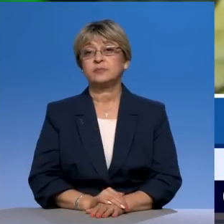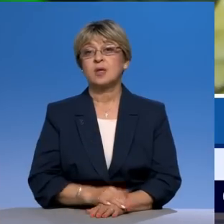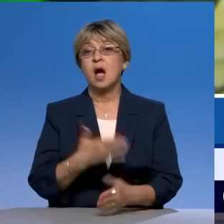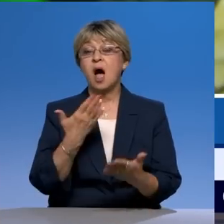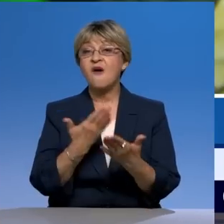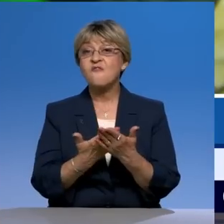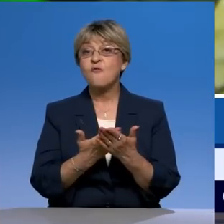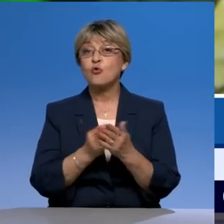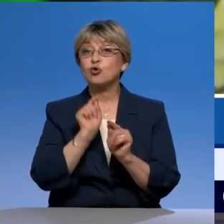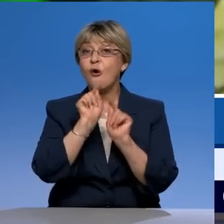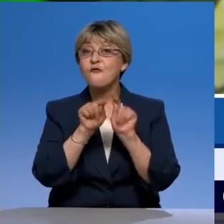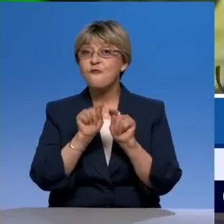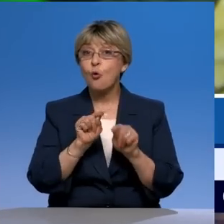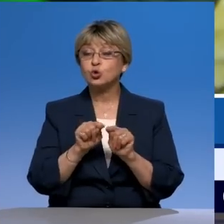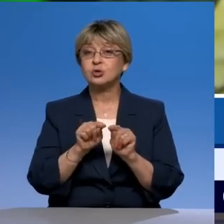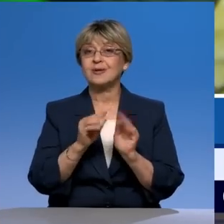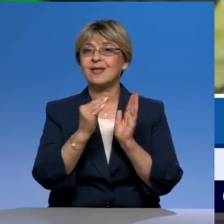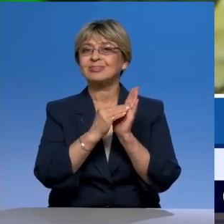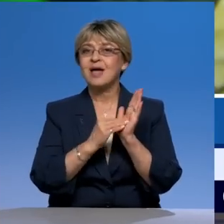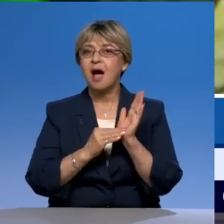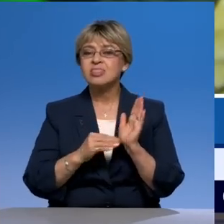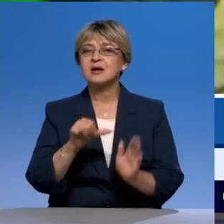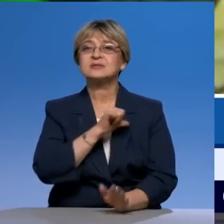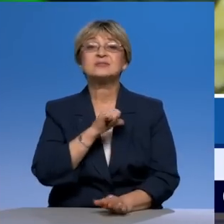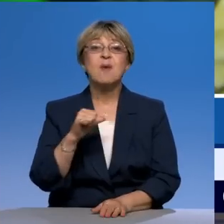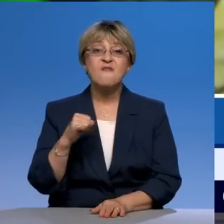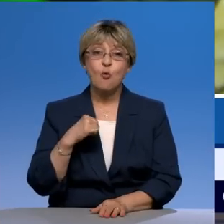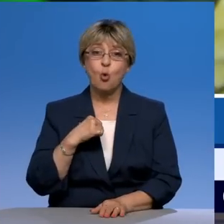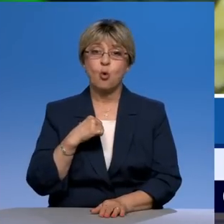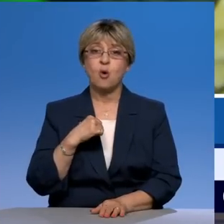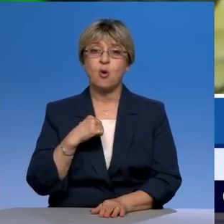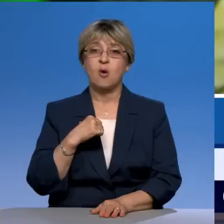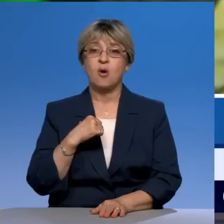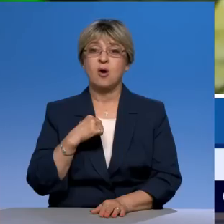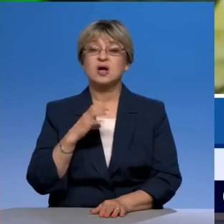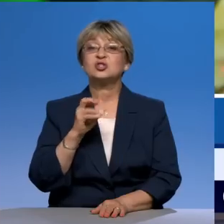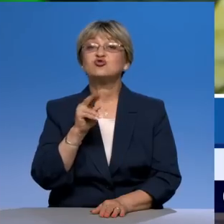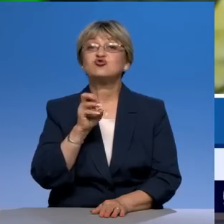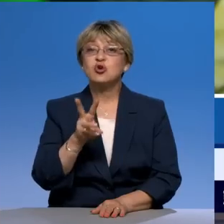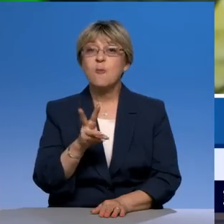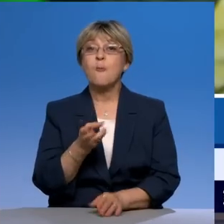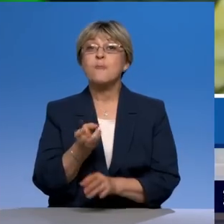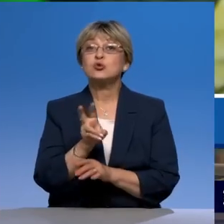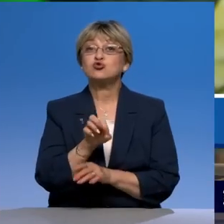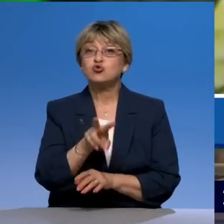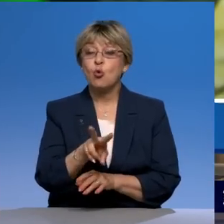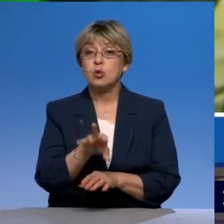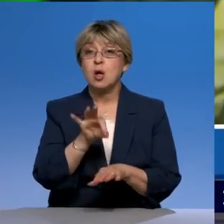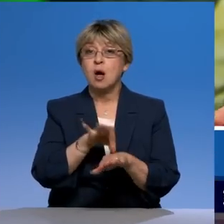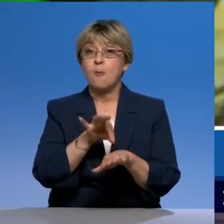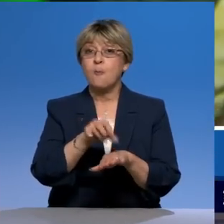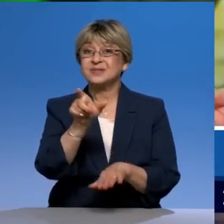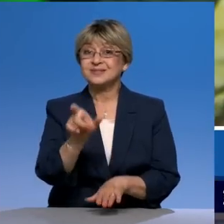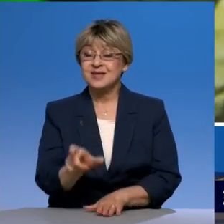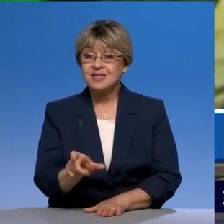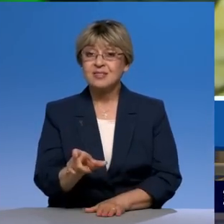вот данных самого, ну, с чем пришел, да, пациент. То